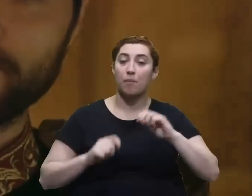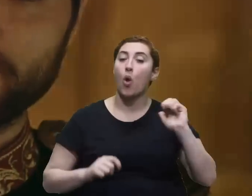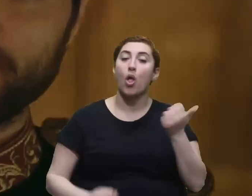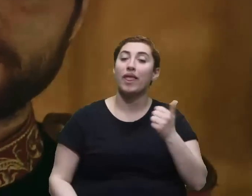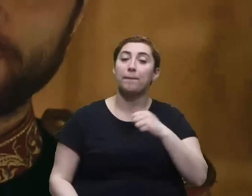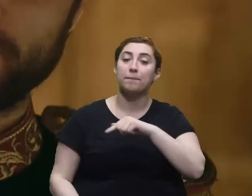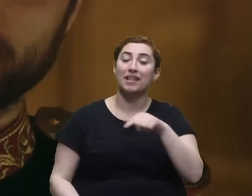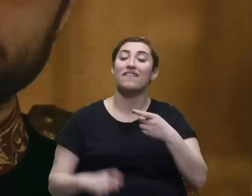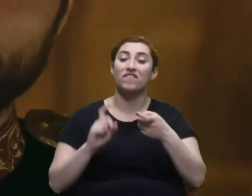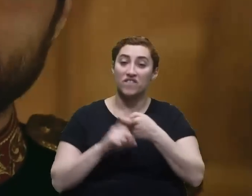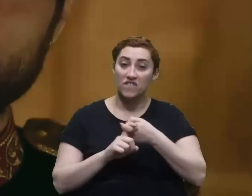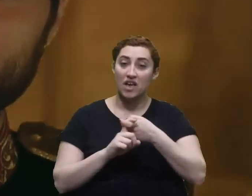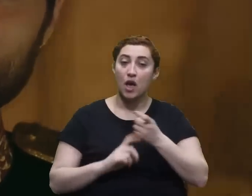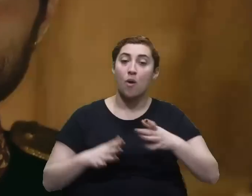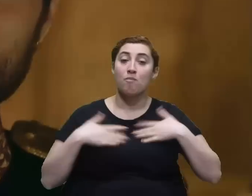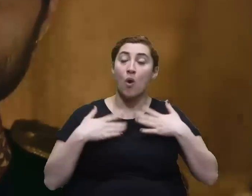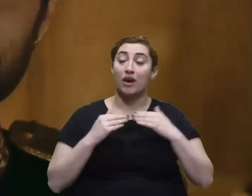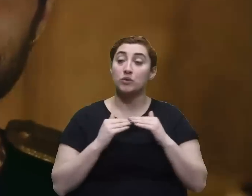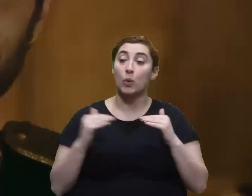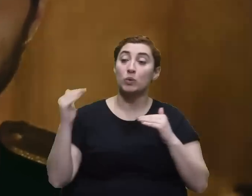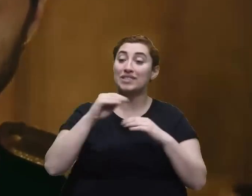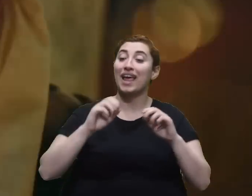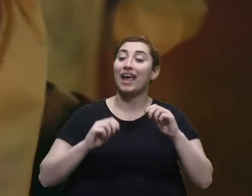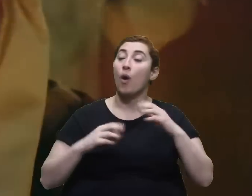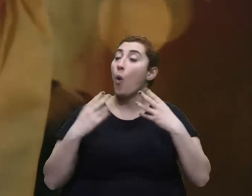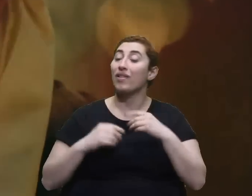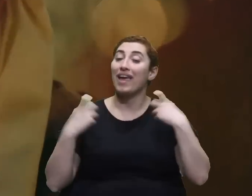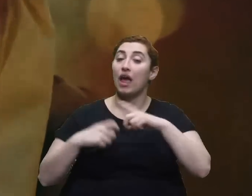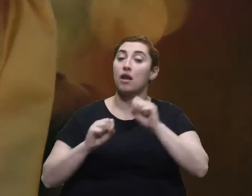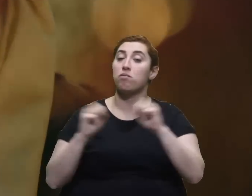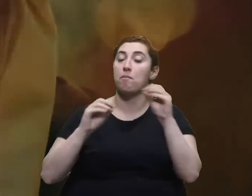önemli ve moral değeri yüksek yerlere bomba koymak.